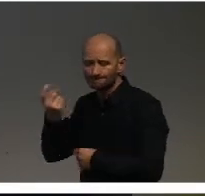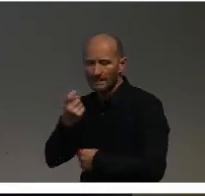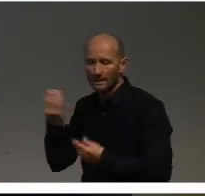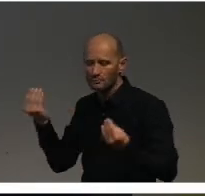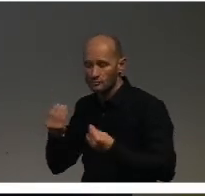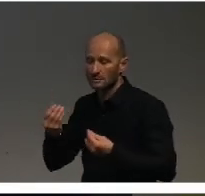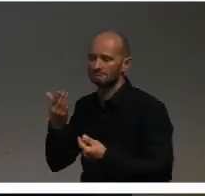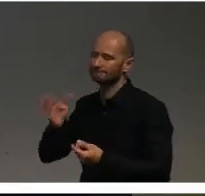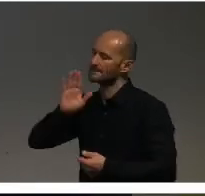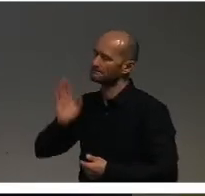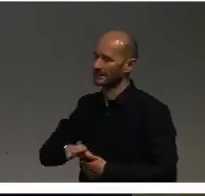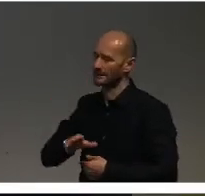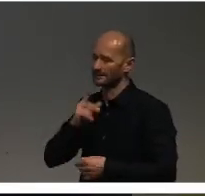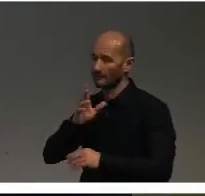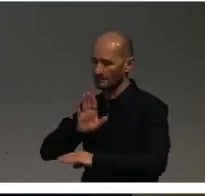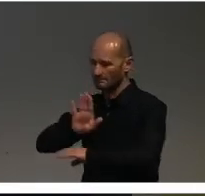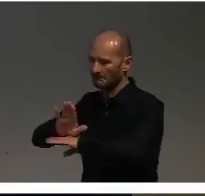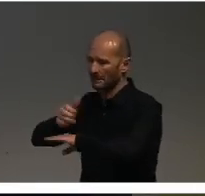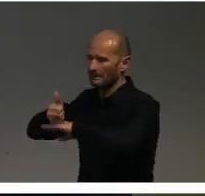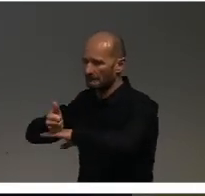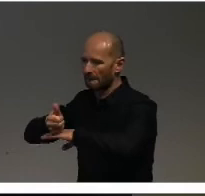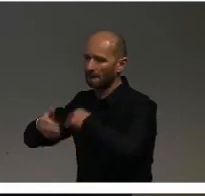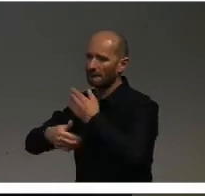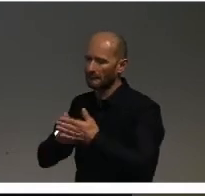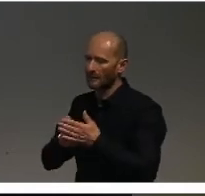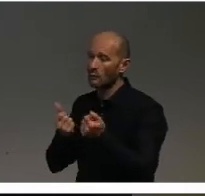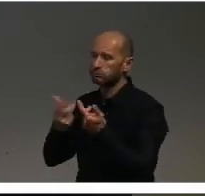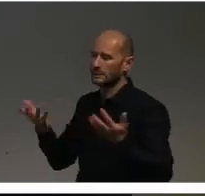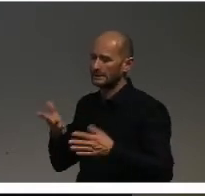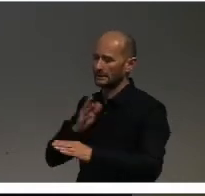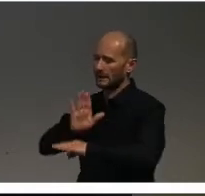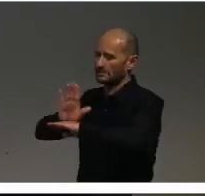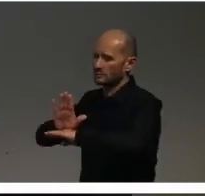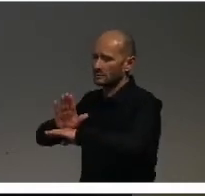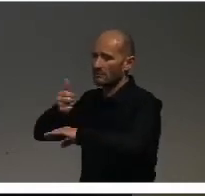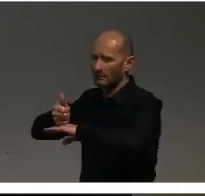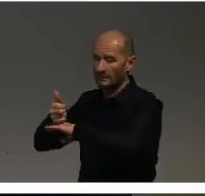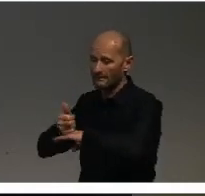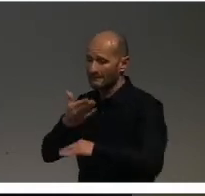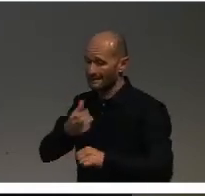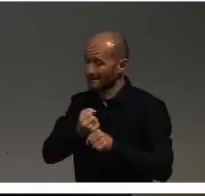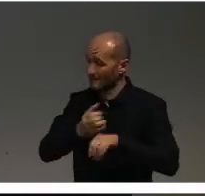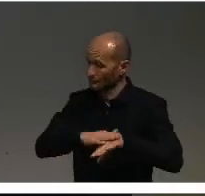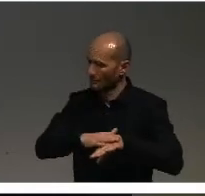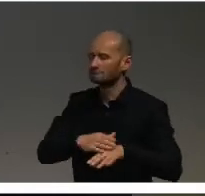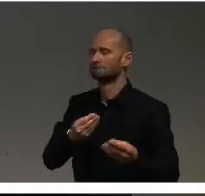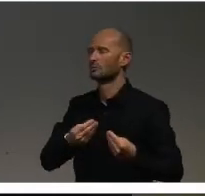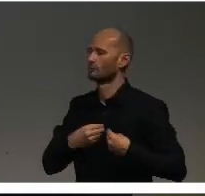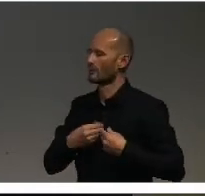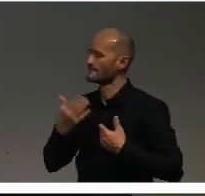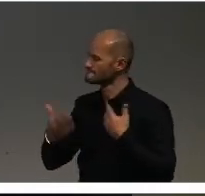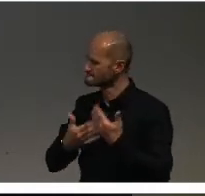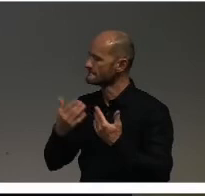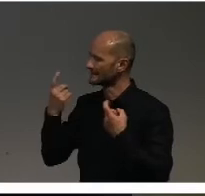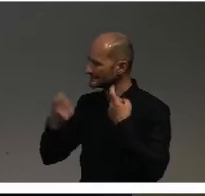Et donc aujourd'hui, le fait d'en parler de plus en plus d'exposomes, de polyexposition, ça permet une meilleure, en tout cas d'aller vers une ambition d'une